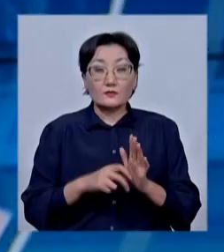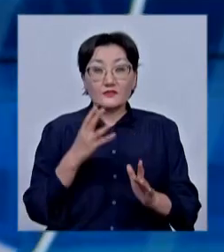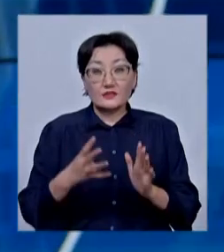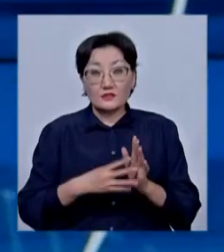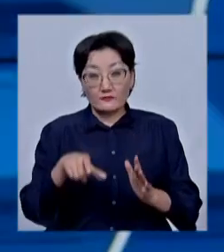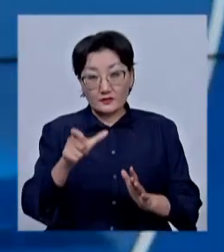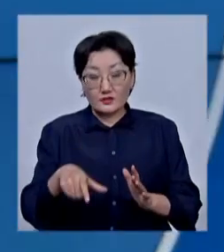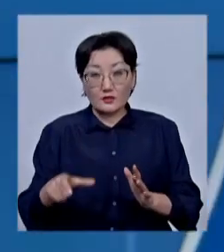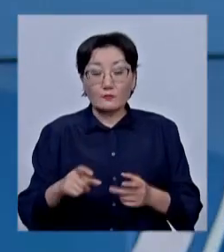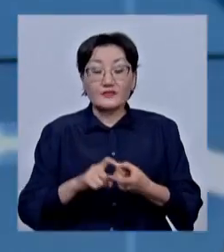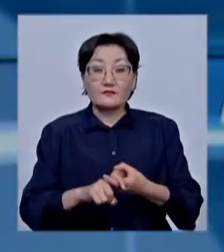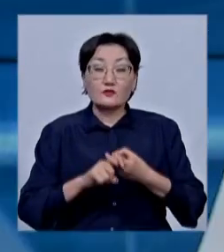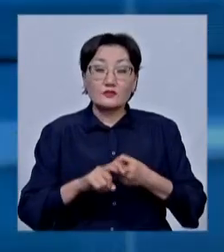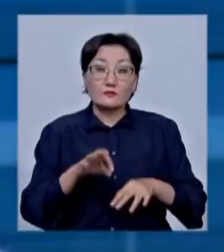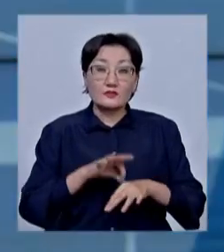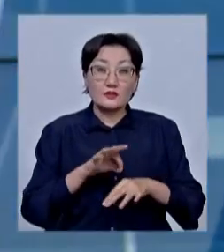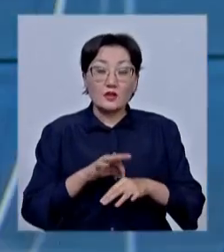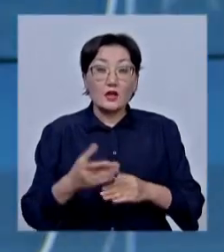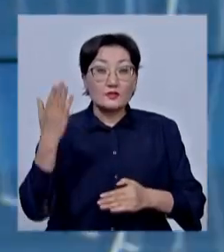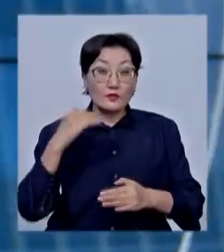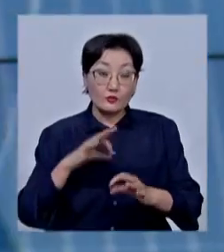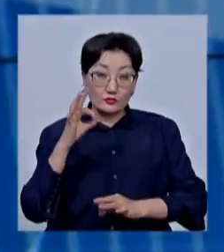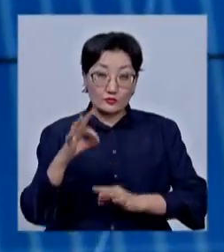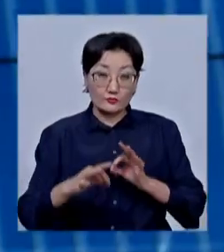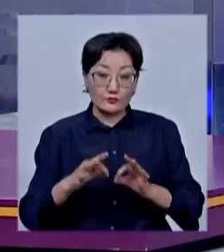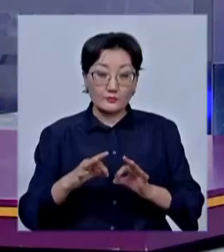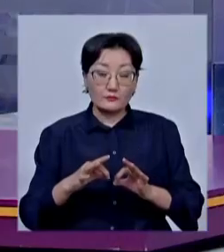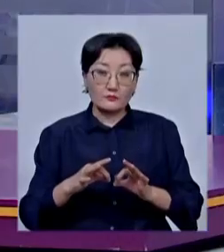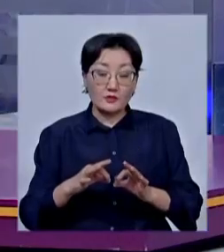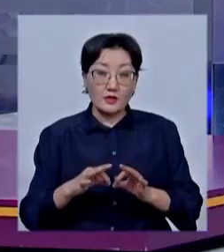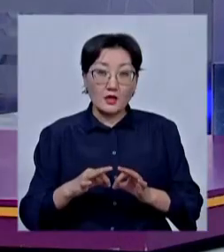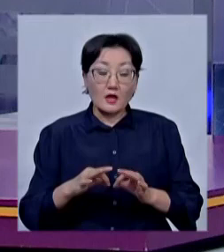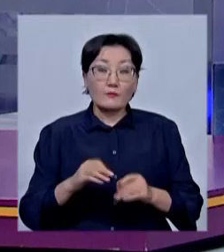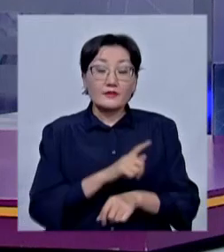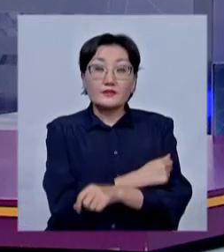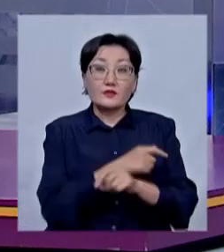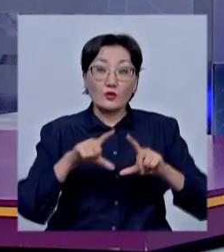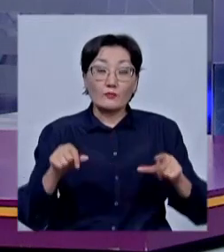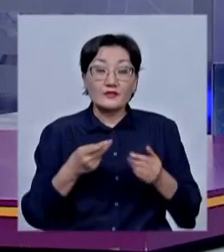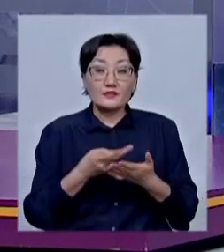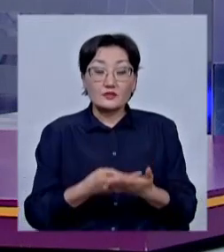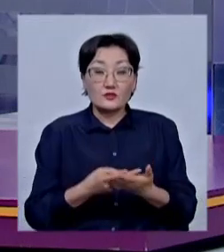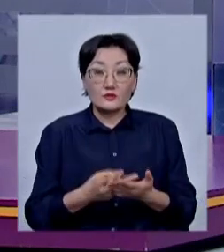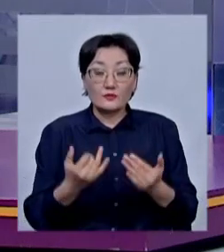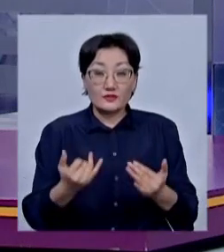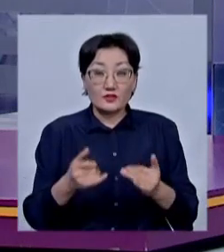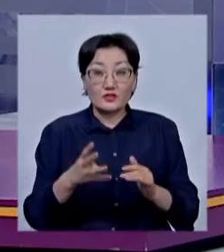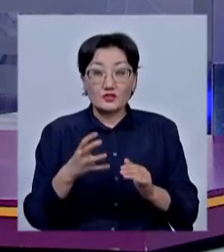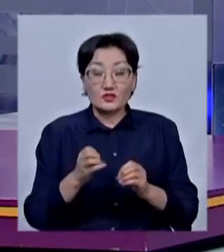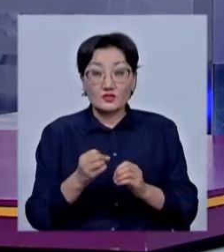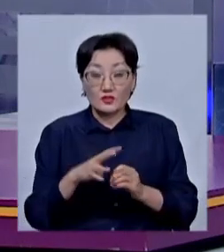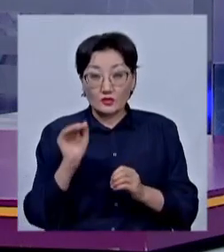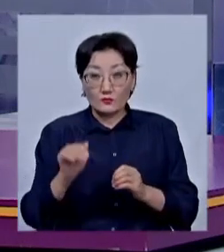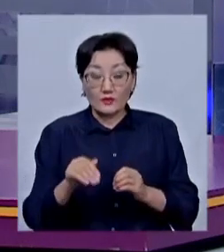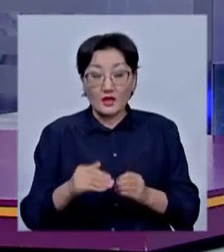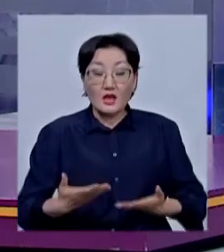Восемьсот девятнадцать казахстанцев заразились коронавирусом за минувшие сутки. В стационарах лечатся от ковид сейчас 14